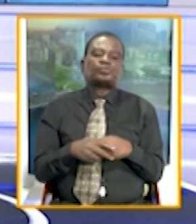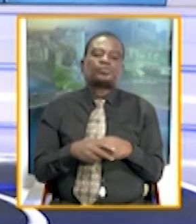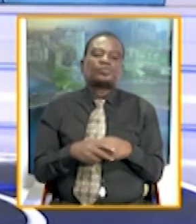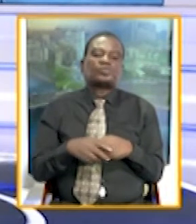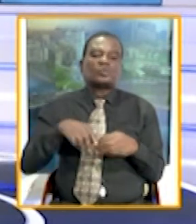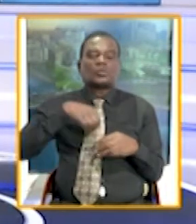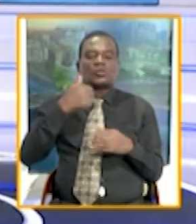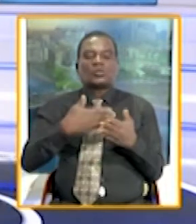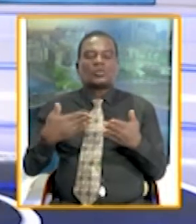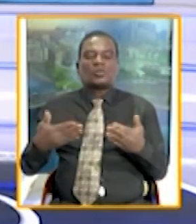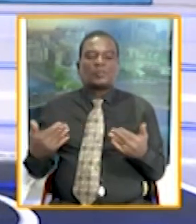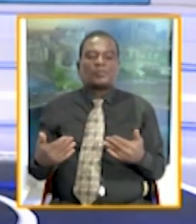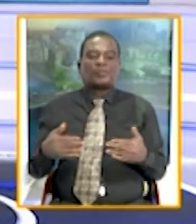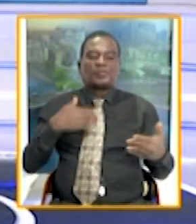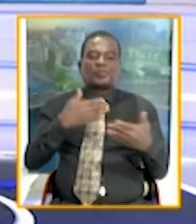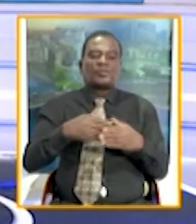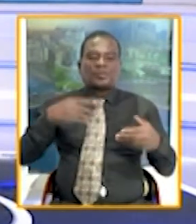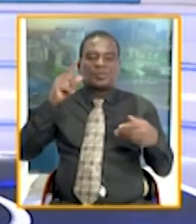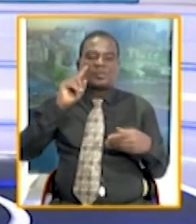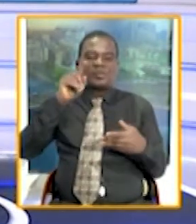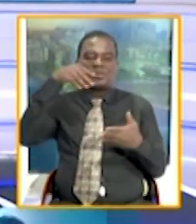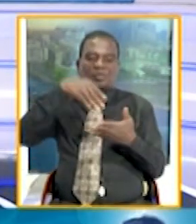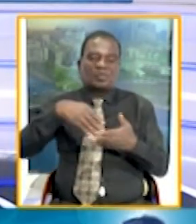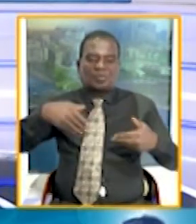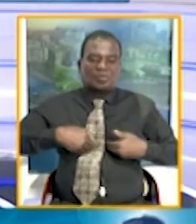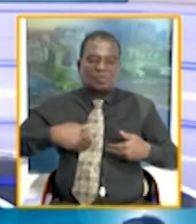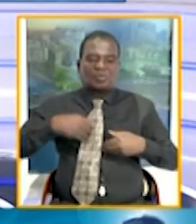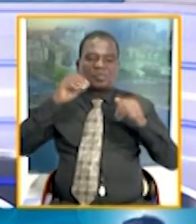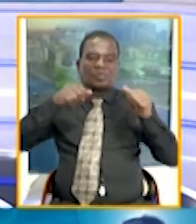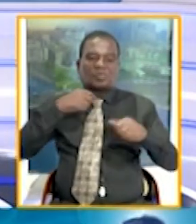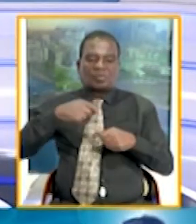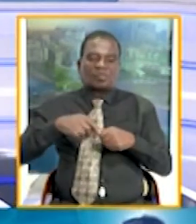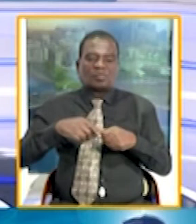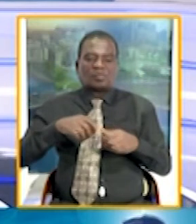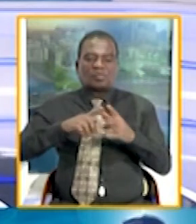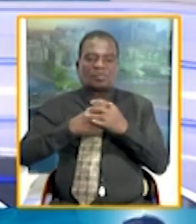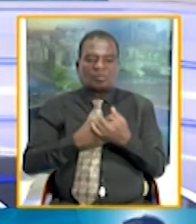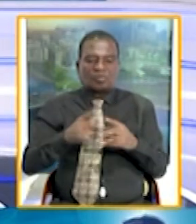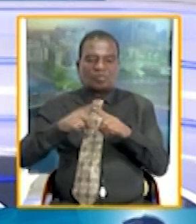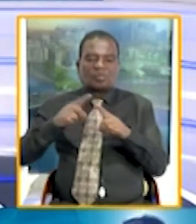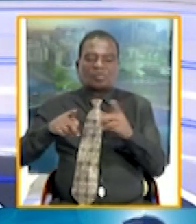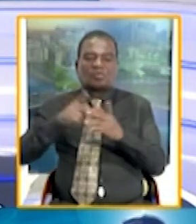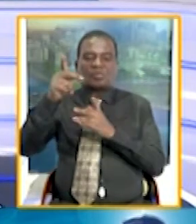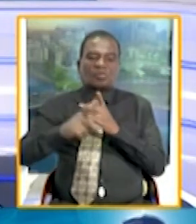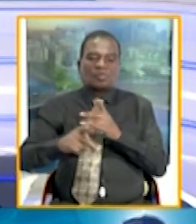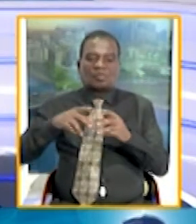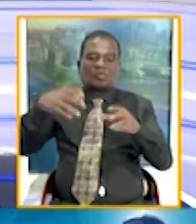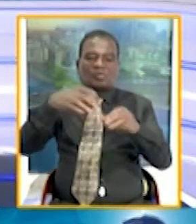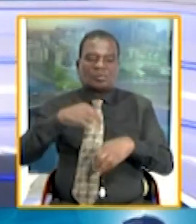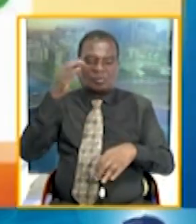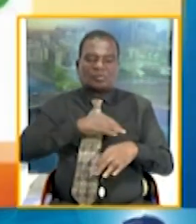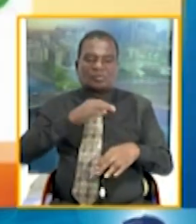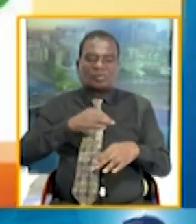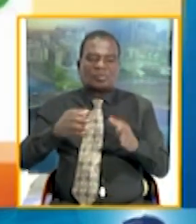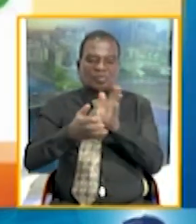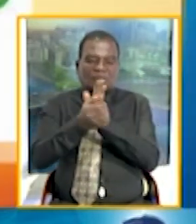Tout autre chose à présent, près de 1000 jeunes de la région de Gbeke vont pouvoir enfin démarrer leurs différents projets. Ils viennent de bénéficier